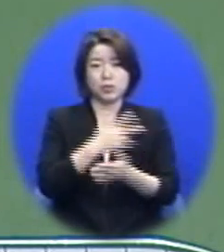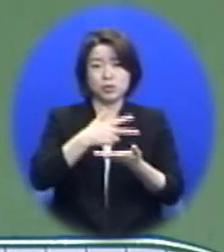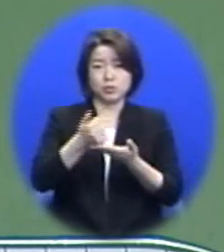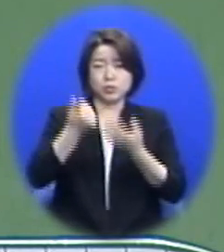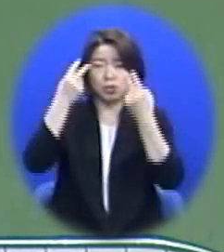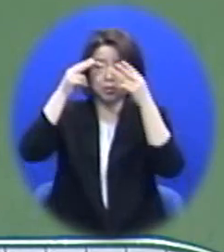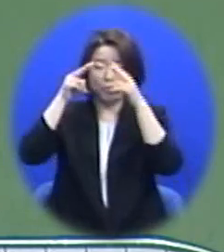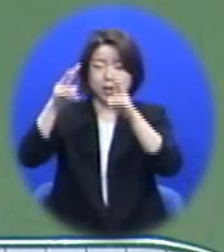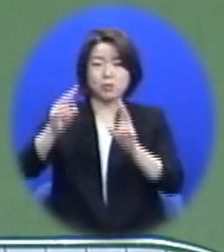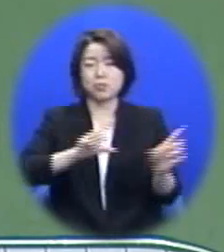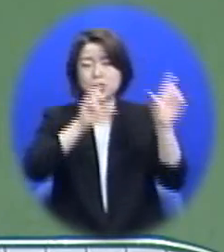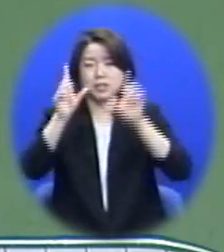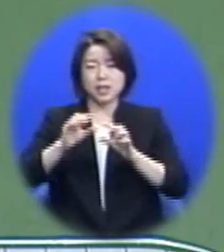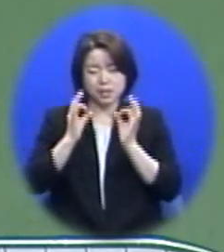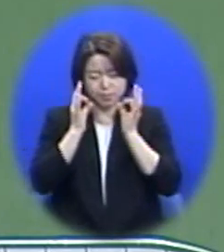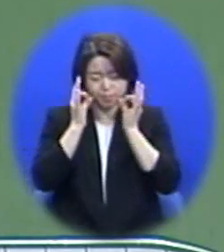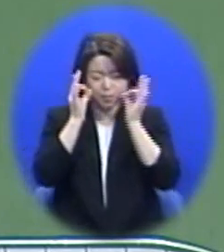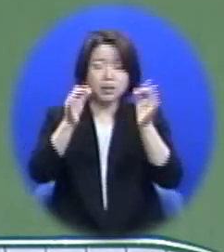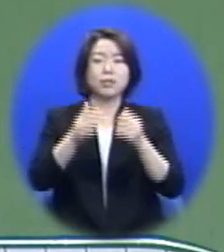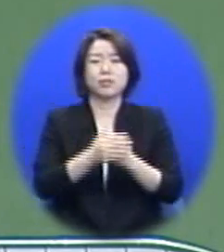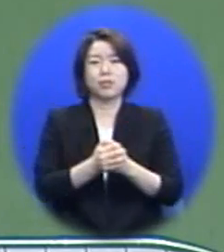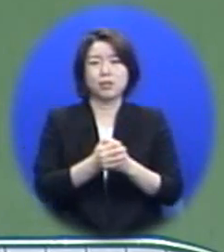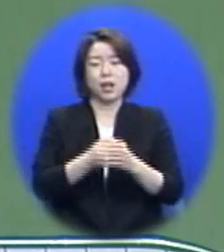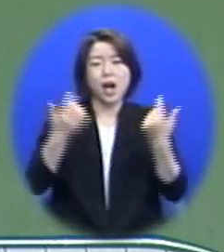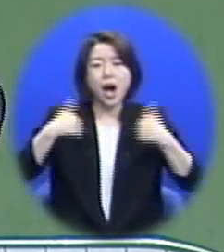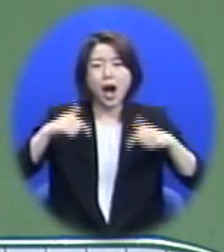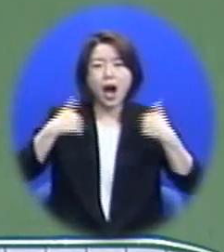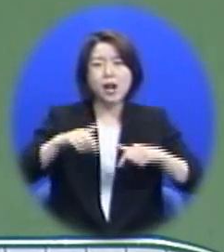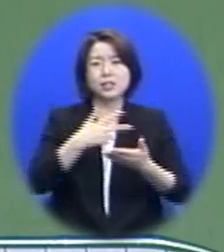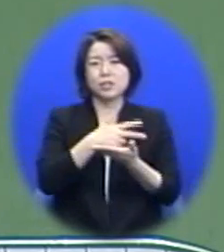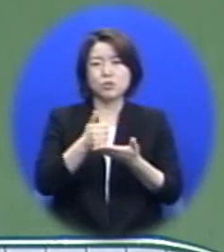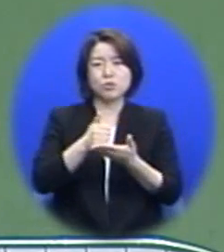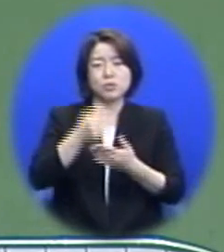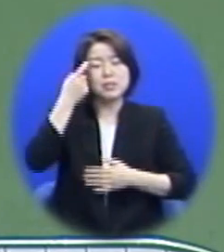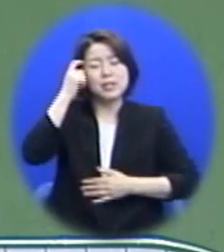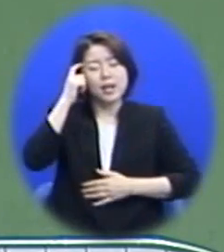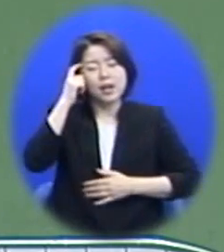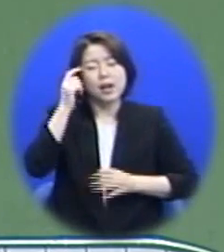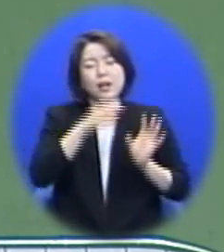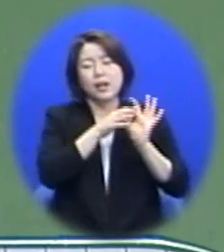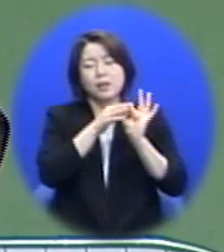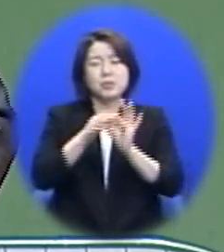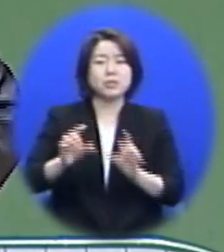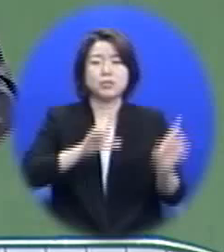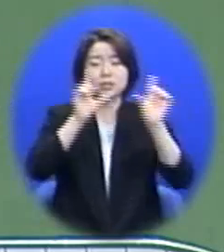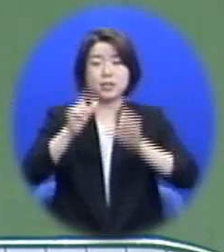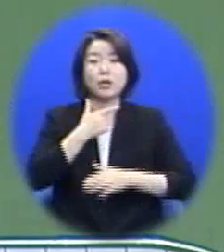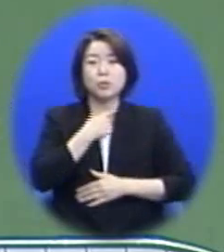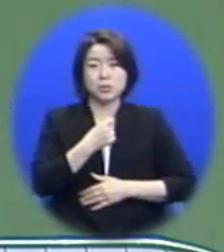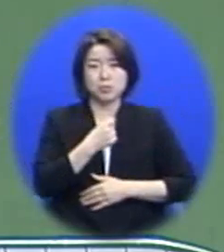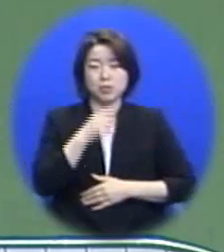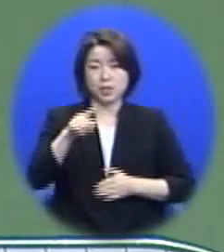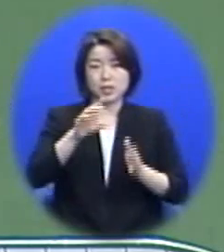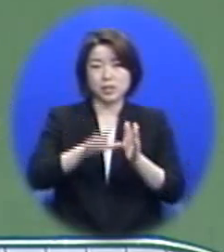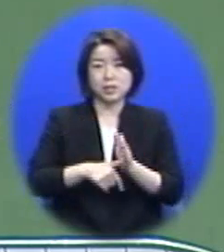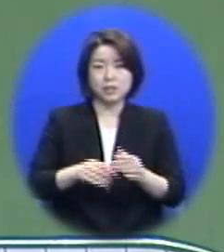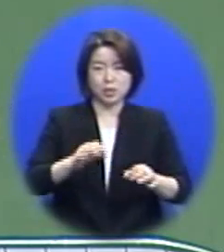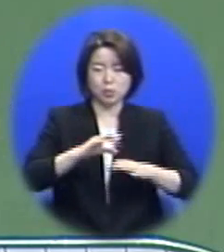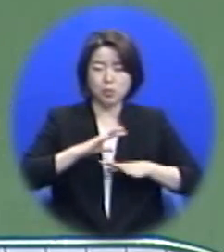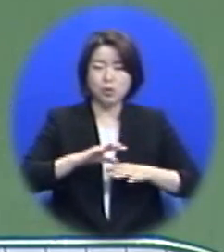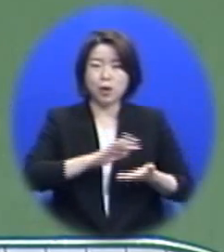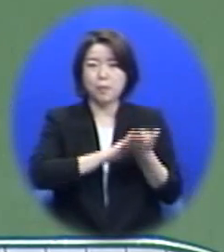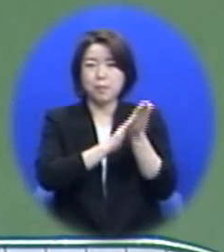바라보며 살기를 힘썼습니다 항상 주님을 생각하며 살고 싶었습니다 근데 그때 놀라운 변화가